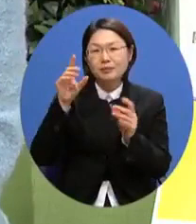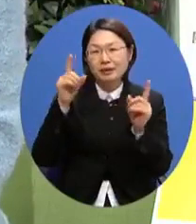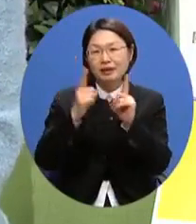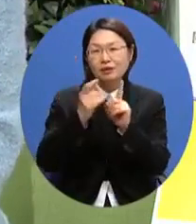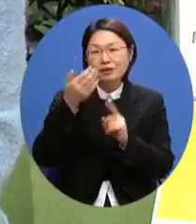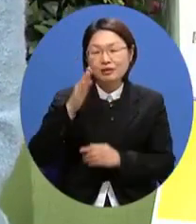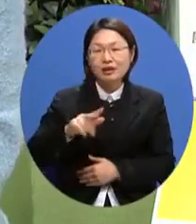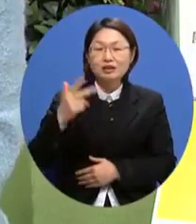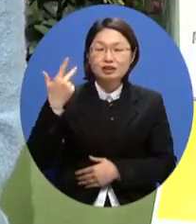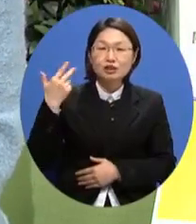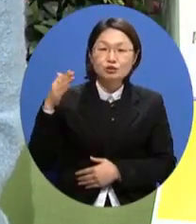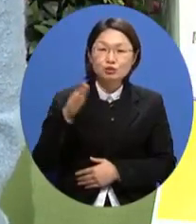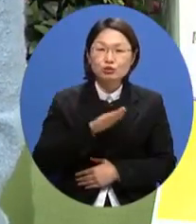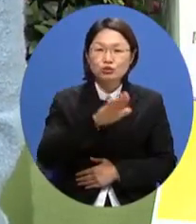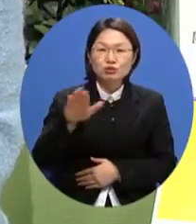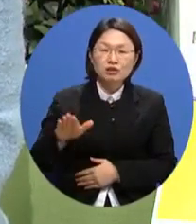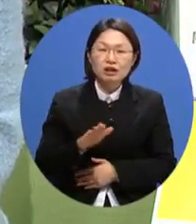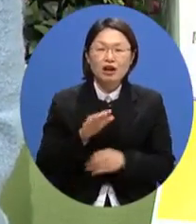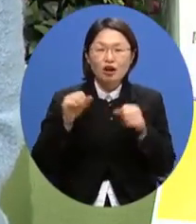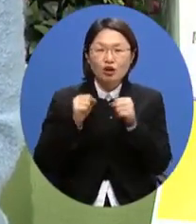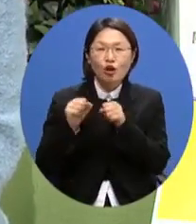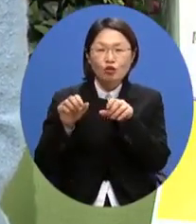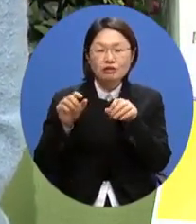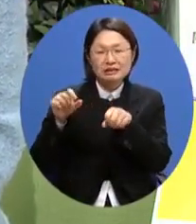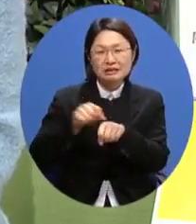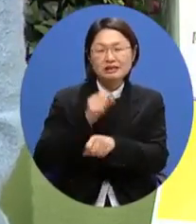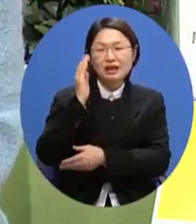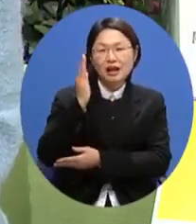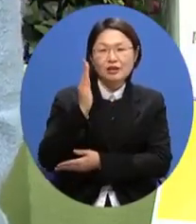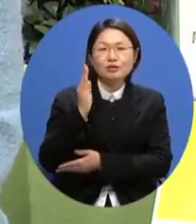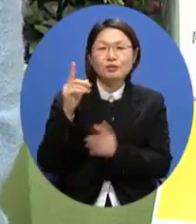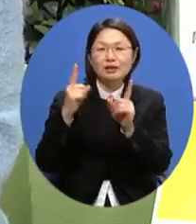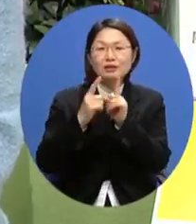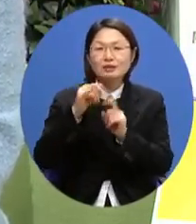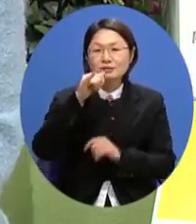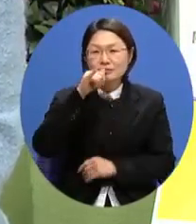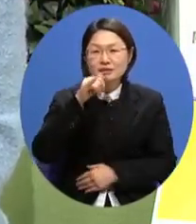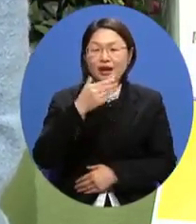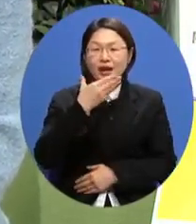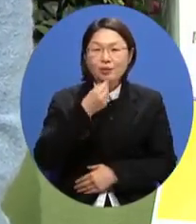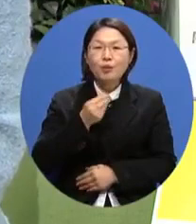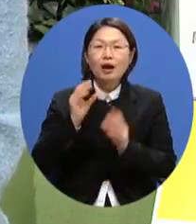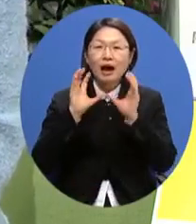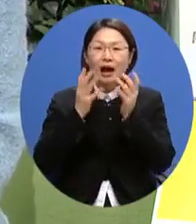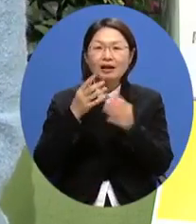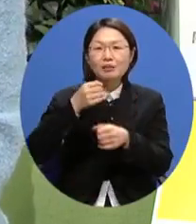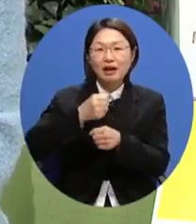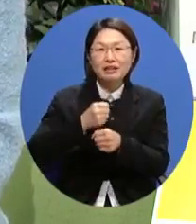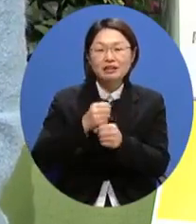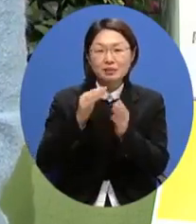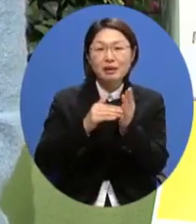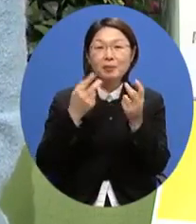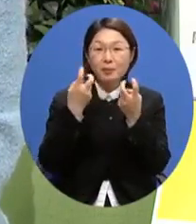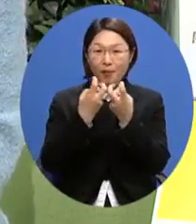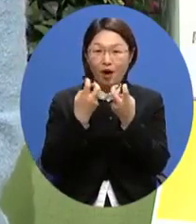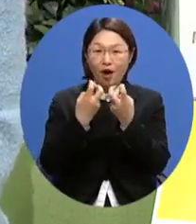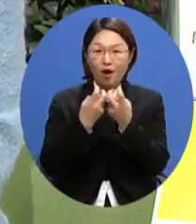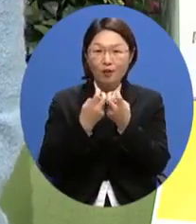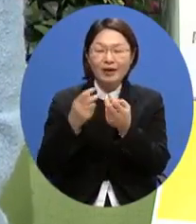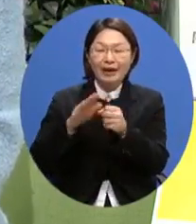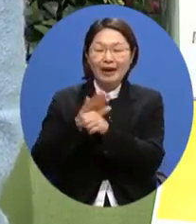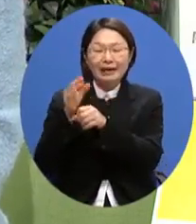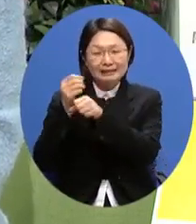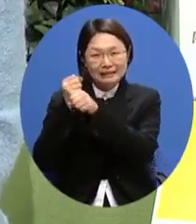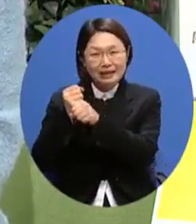저희가 겨울 특강으로 찾아뵙고 있죠. 네. 행복한 아이를 만드는 비법, 애착에